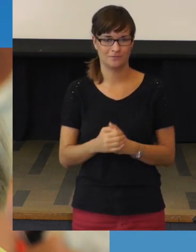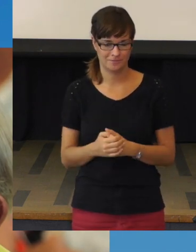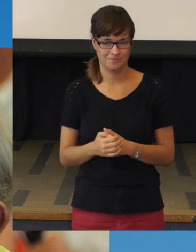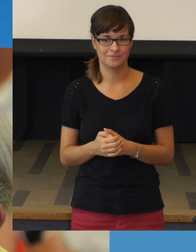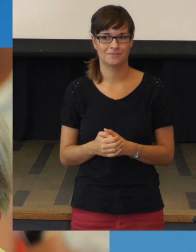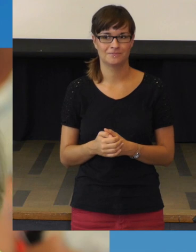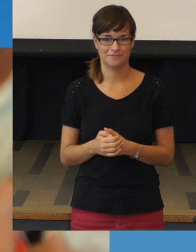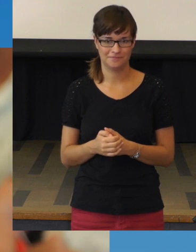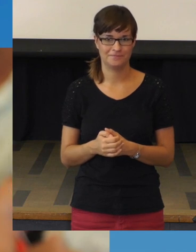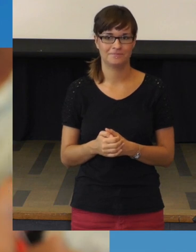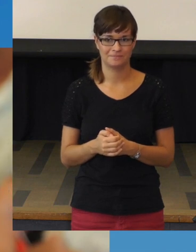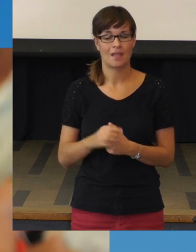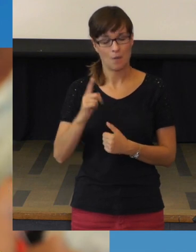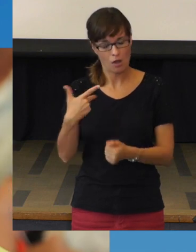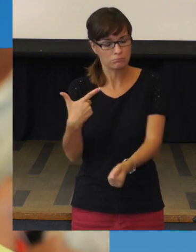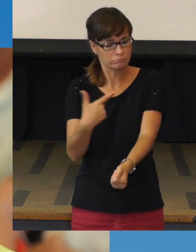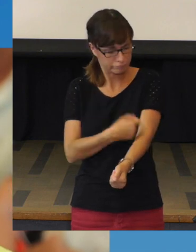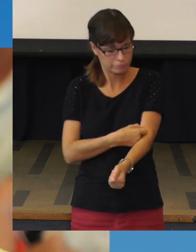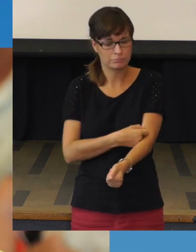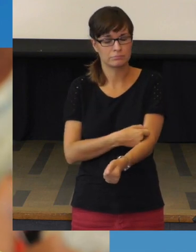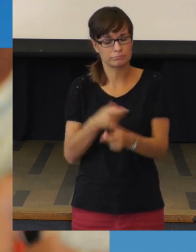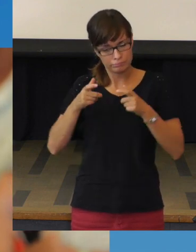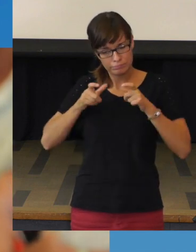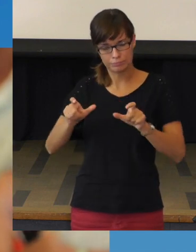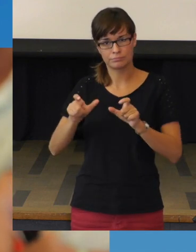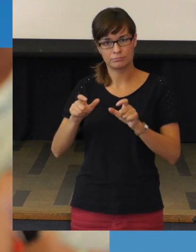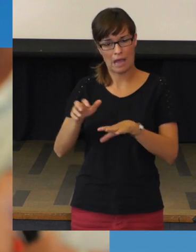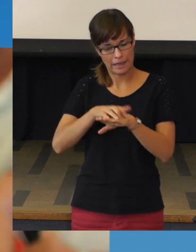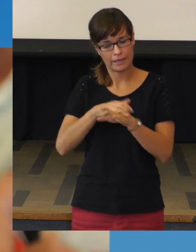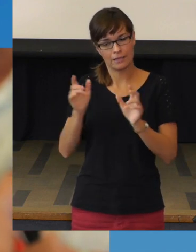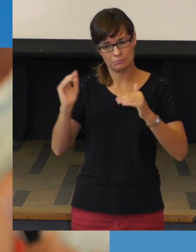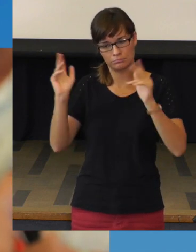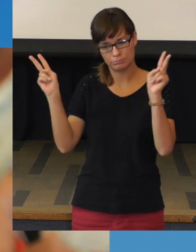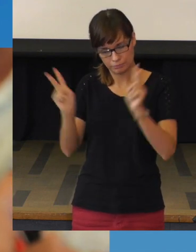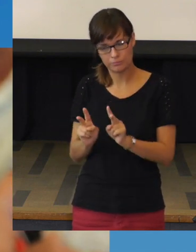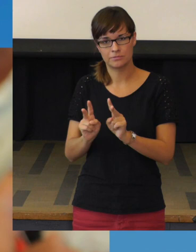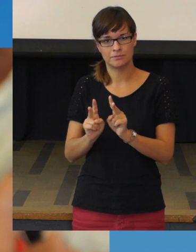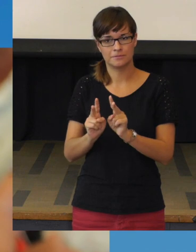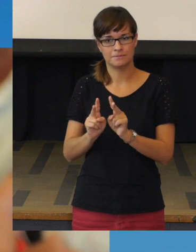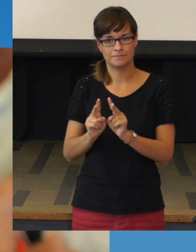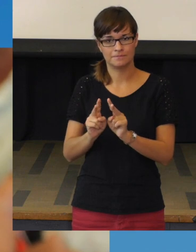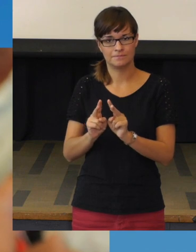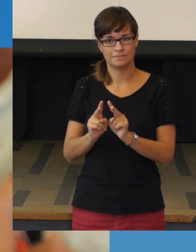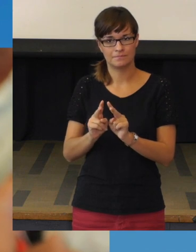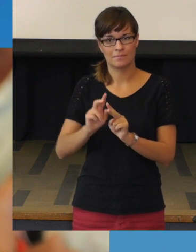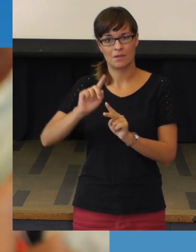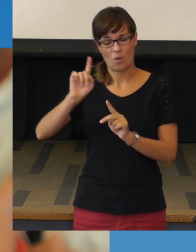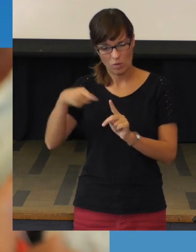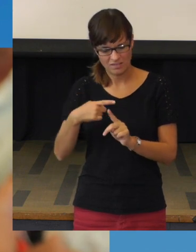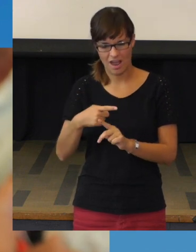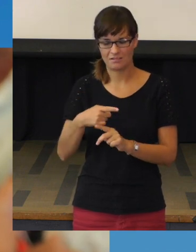auch gemacht worden und ich musste anschließend dann die Frage